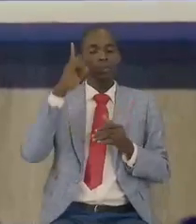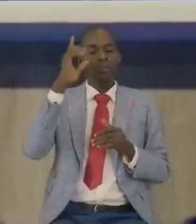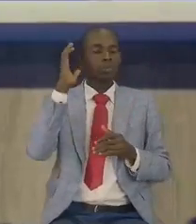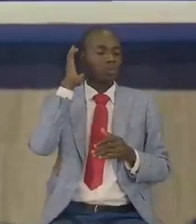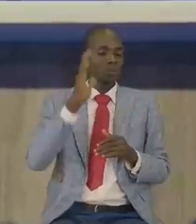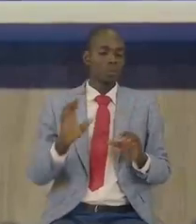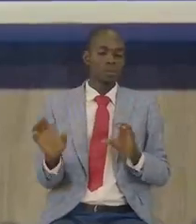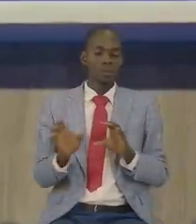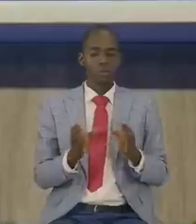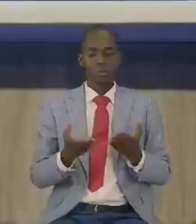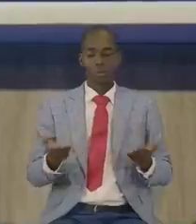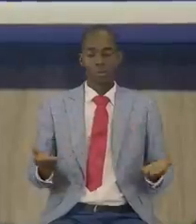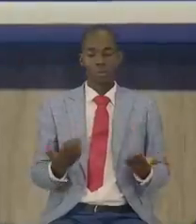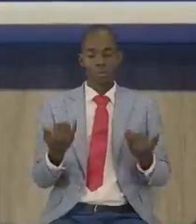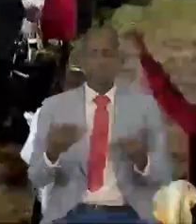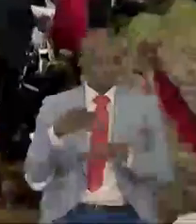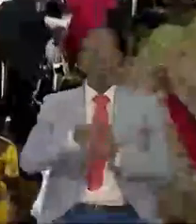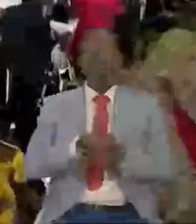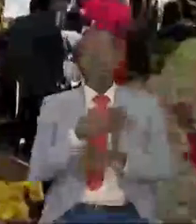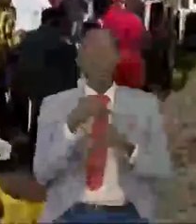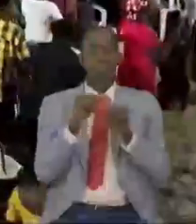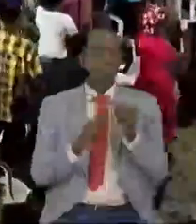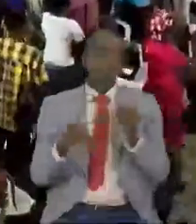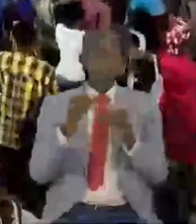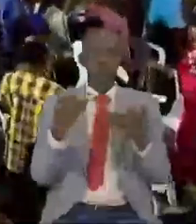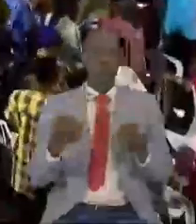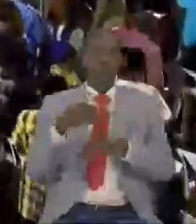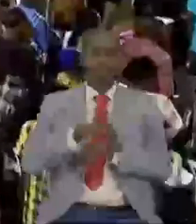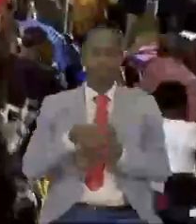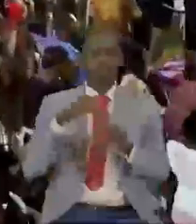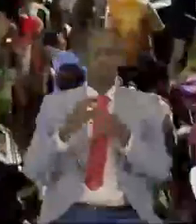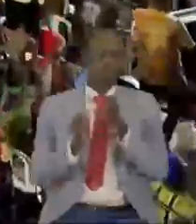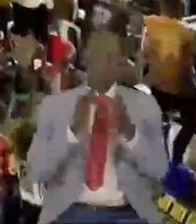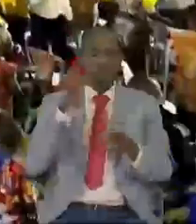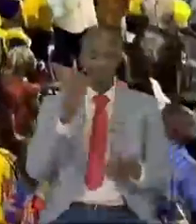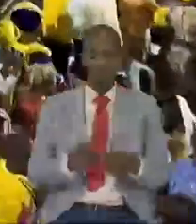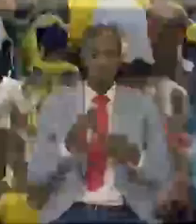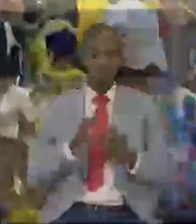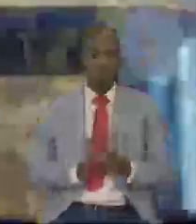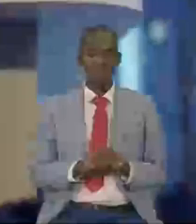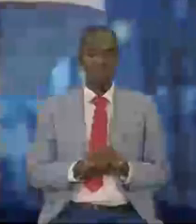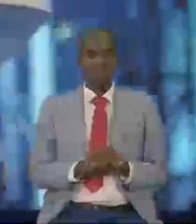feras aujourd'hui, ce soir et partout ce soir au nom de Jésus.